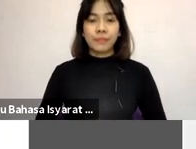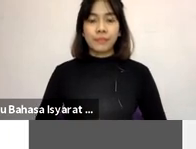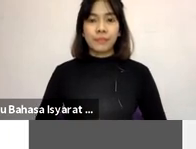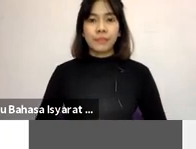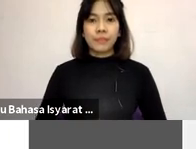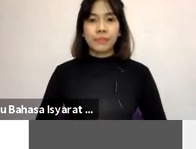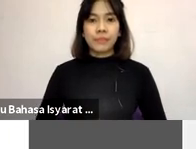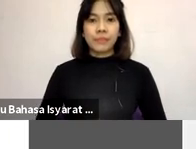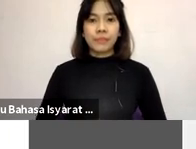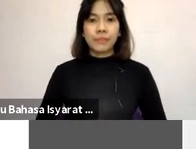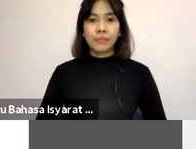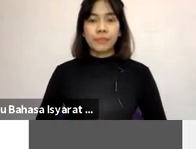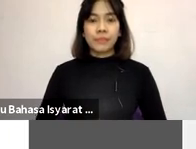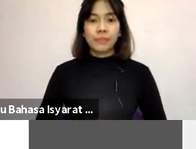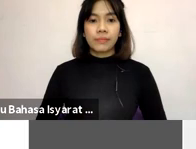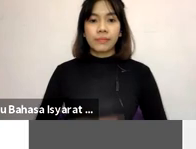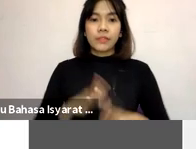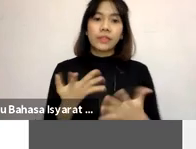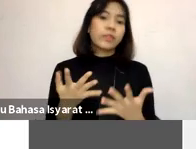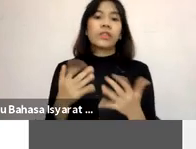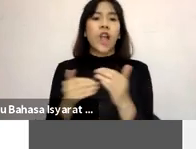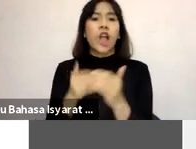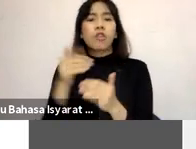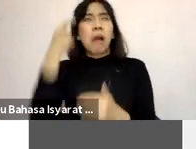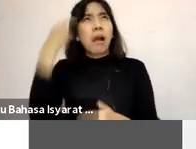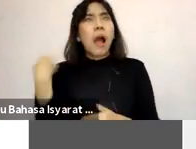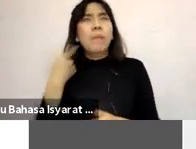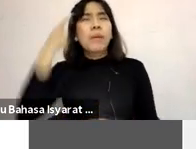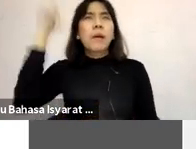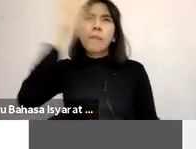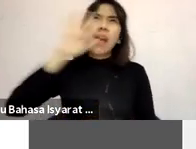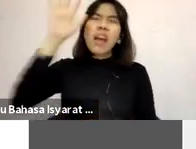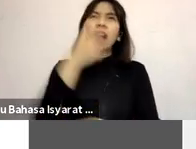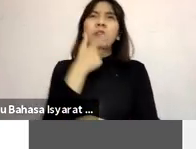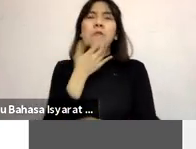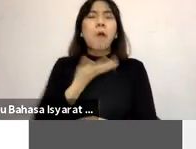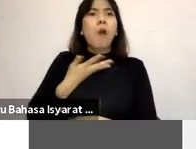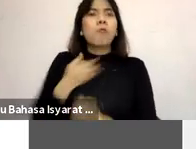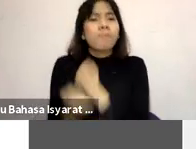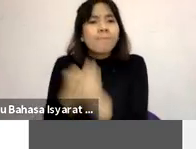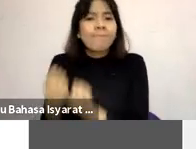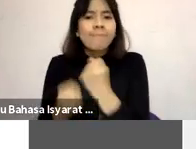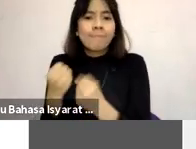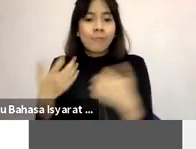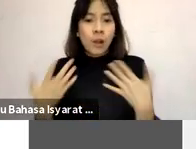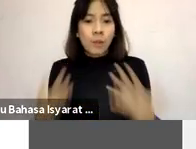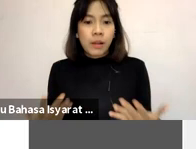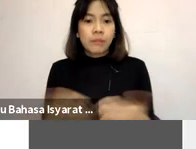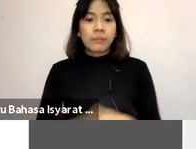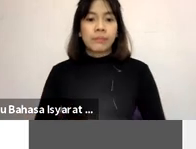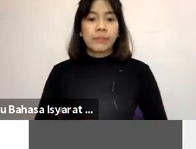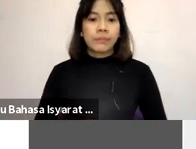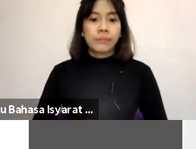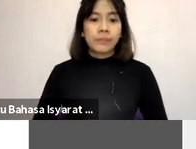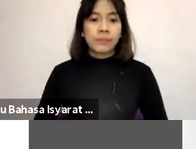adalah apa yang akan dilakukan kami membayangkan seperti slide selanjutnya ini bahwa kau